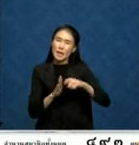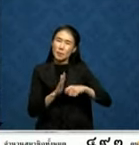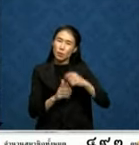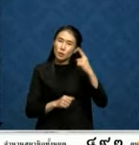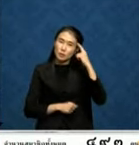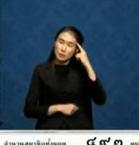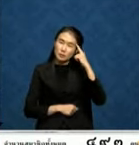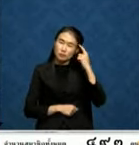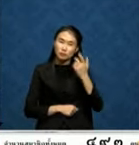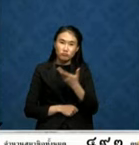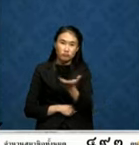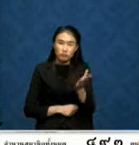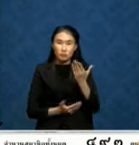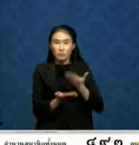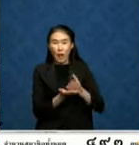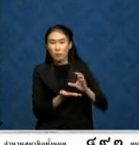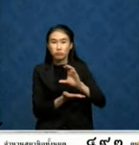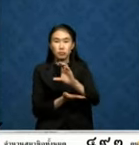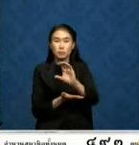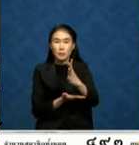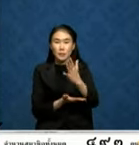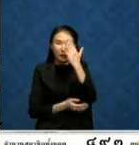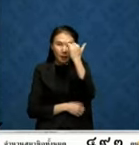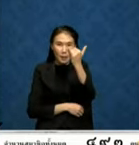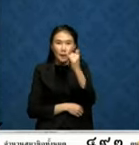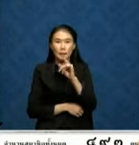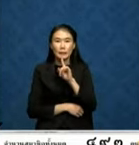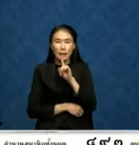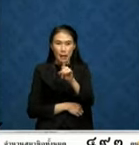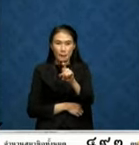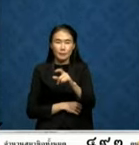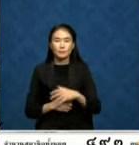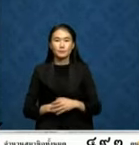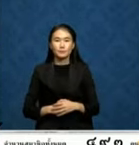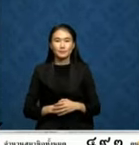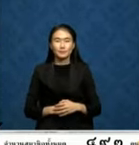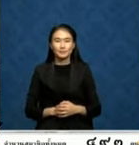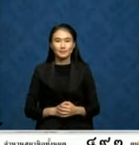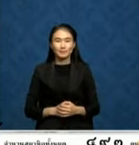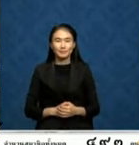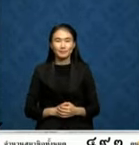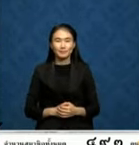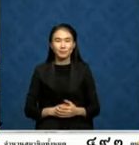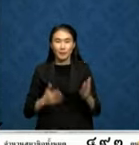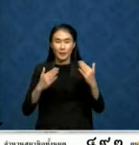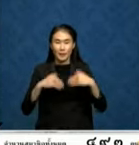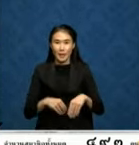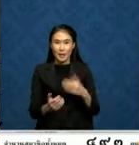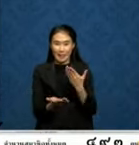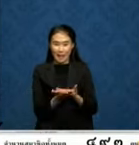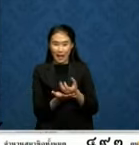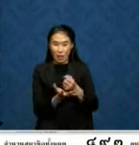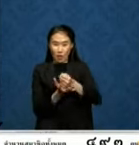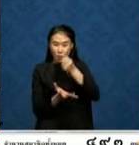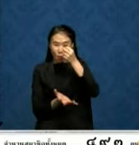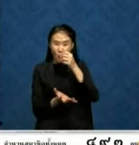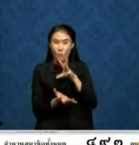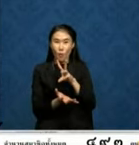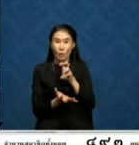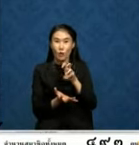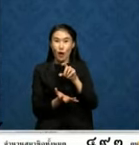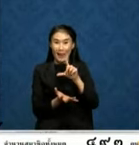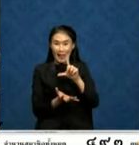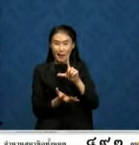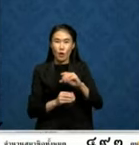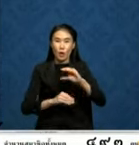งไม่ได้รับการสนับสนุนนะครับต่อมานะครับก็คือในงบประมาณก้อน600ล้านนะครับก็แบ่งไปตามโครง